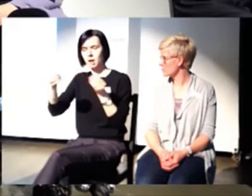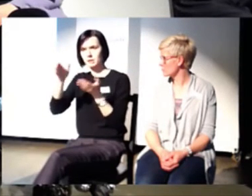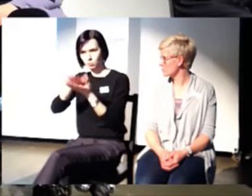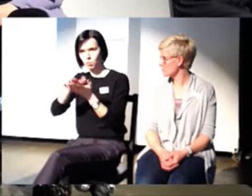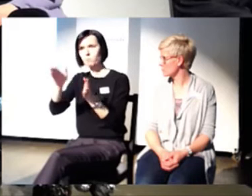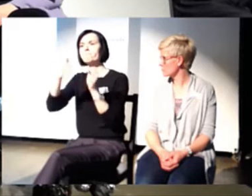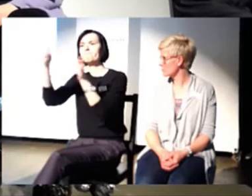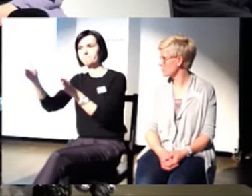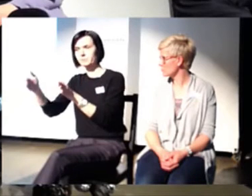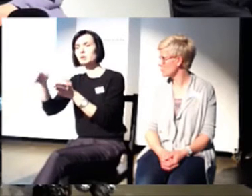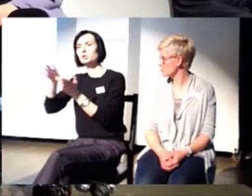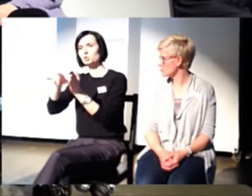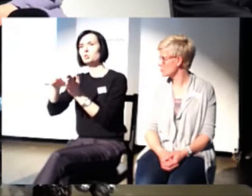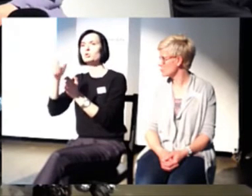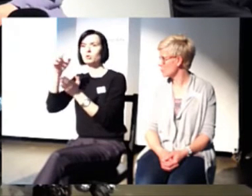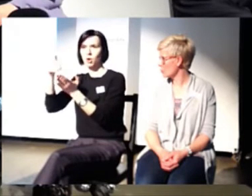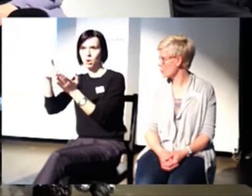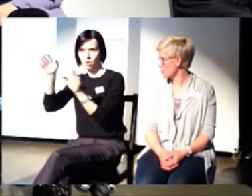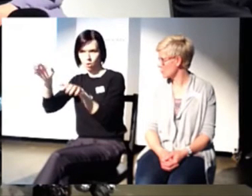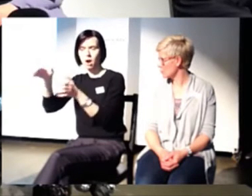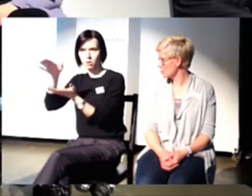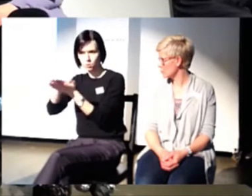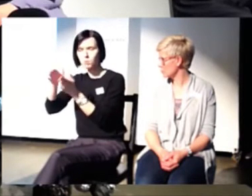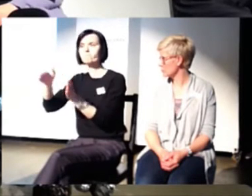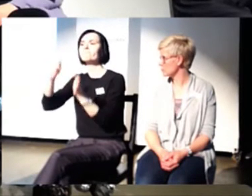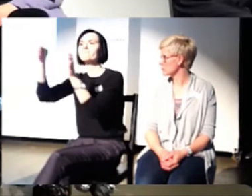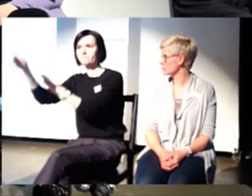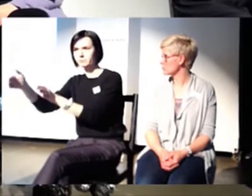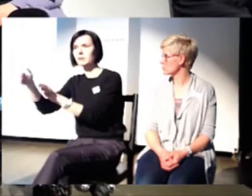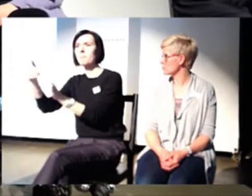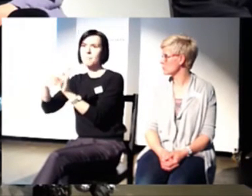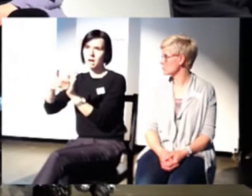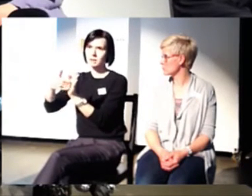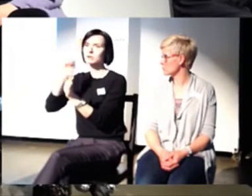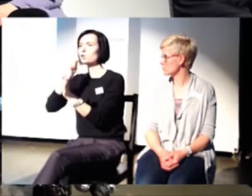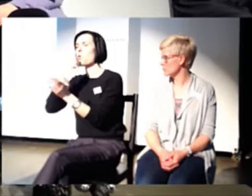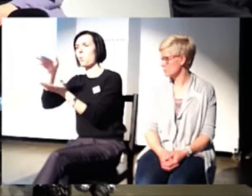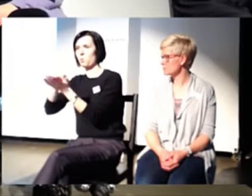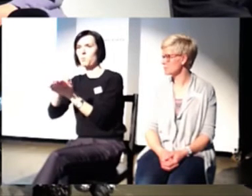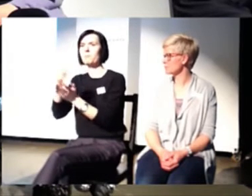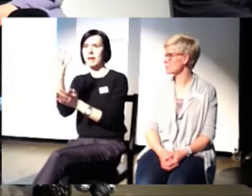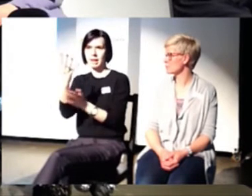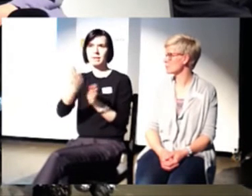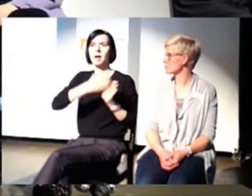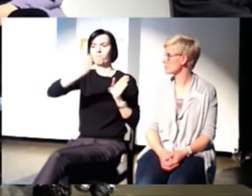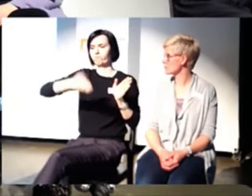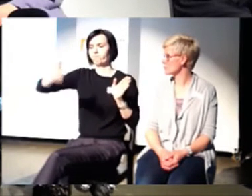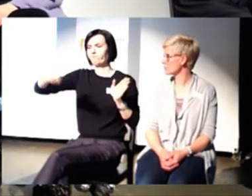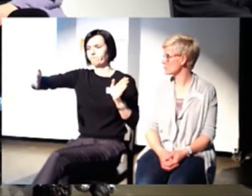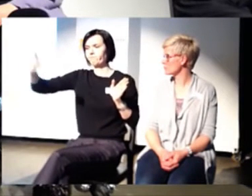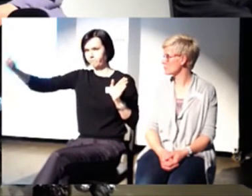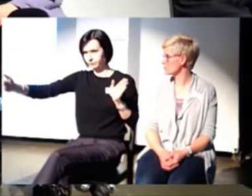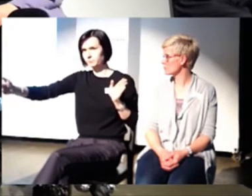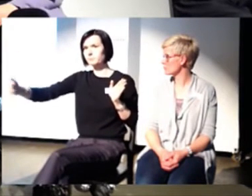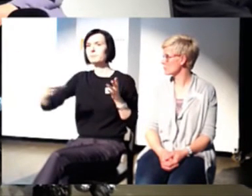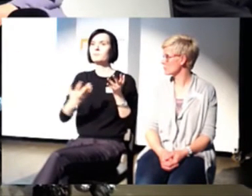syys-lokakuu ja 4. jakso marras-joulukuu. Ja kuten sanoin aikaisemmin, touko-elokuun saakka